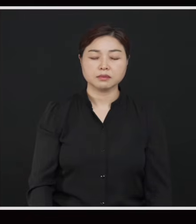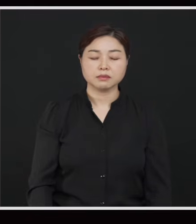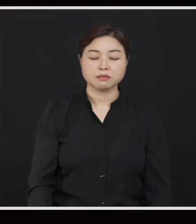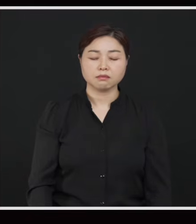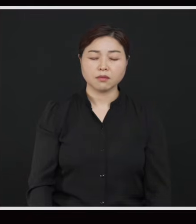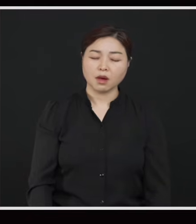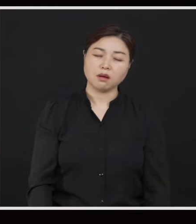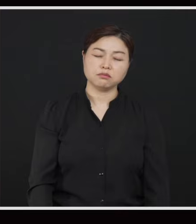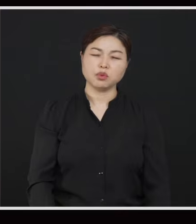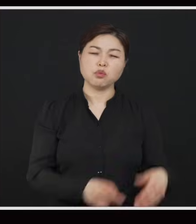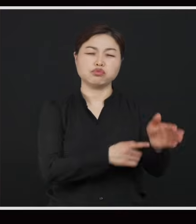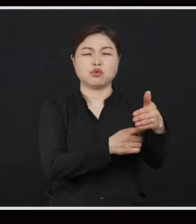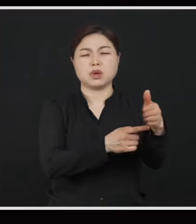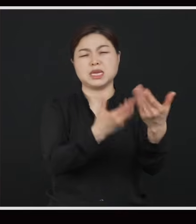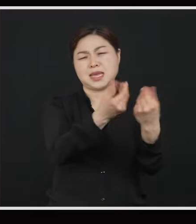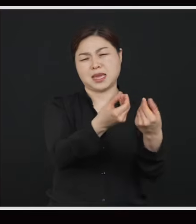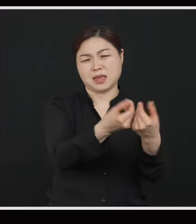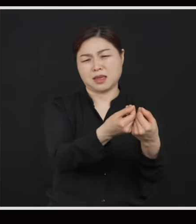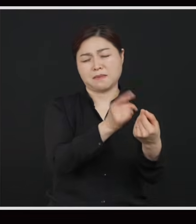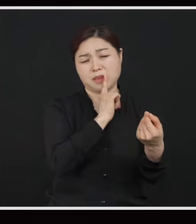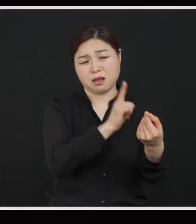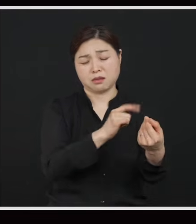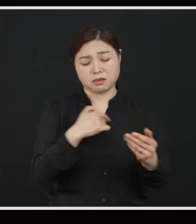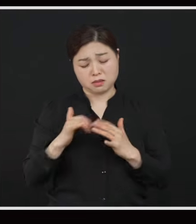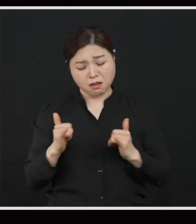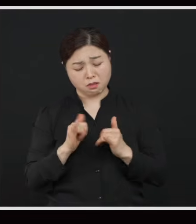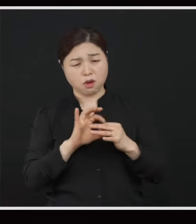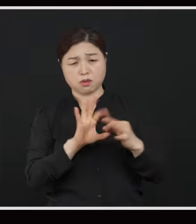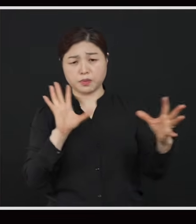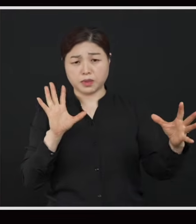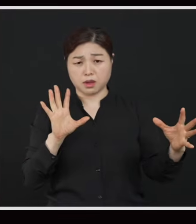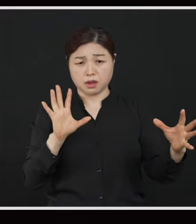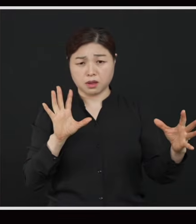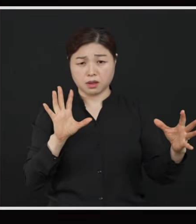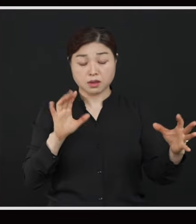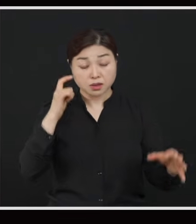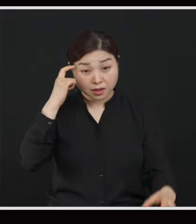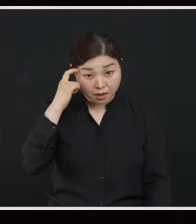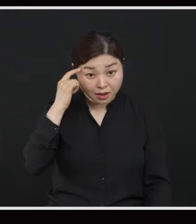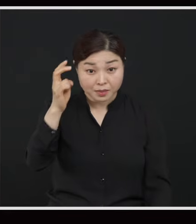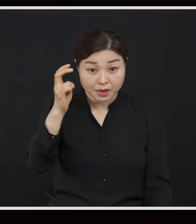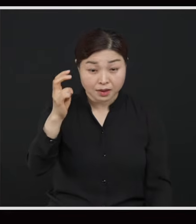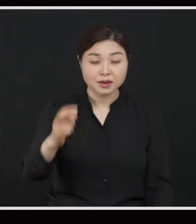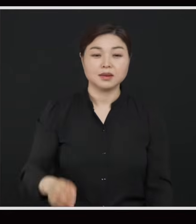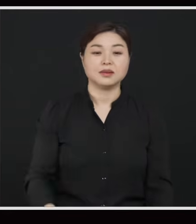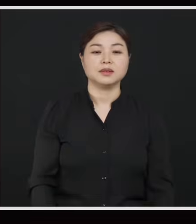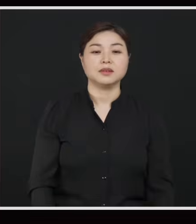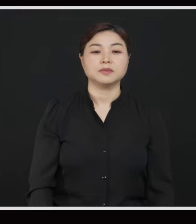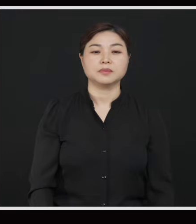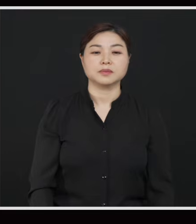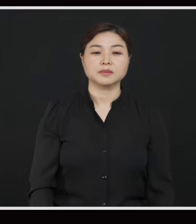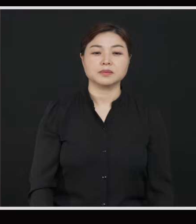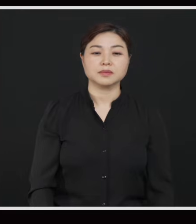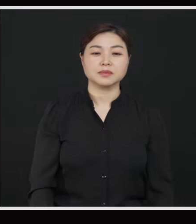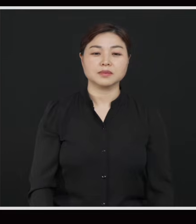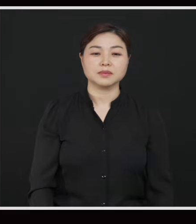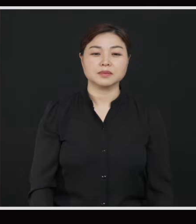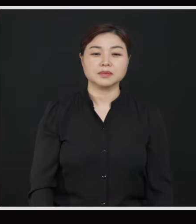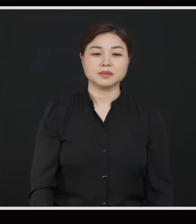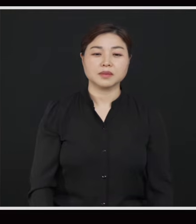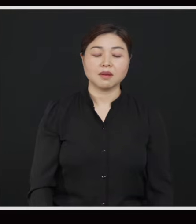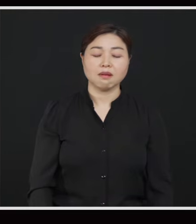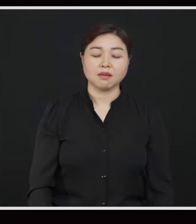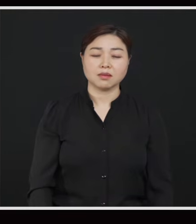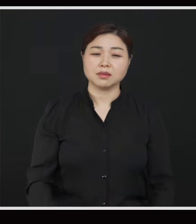그럼 이건 뭐 저희 물고기 얘기가 우리하고 무슨 상관이냐 그렇게 생각하시겠죠. 근데